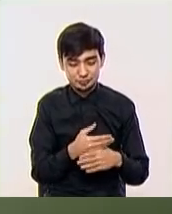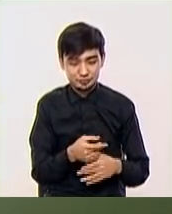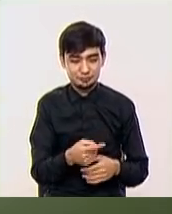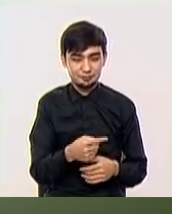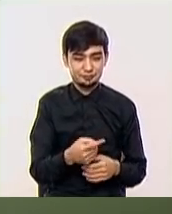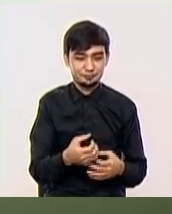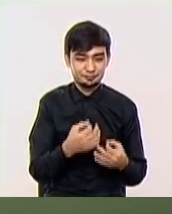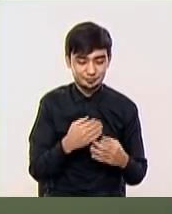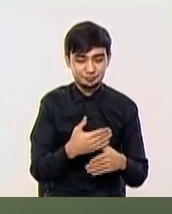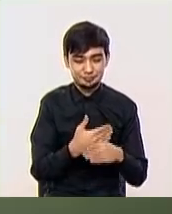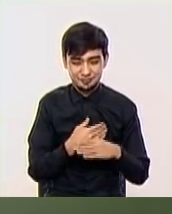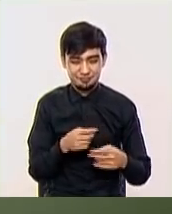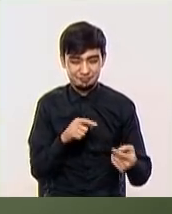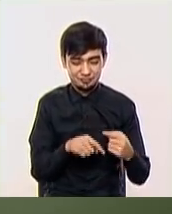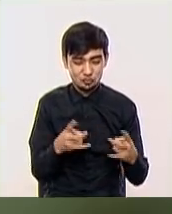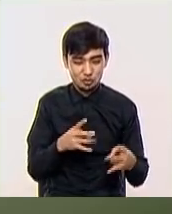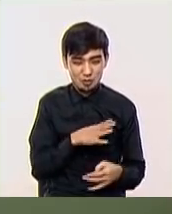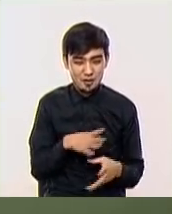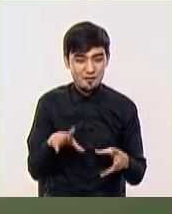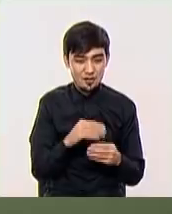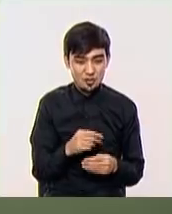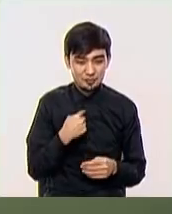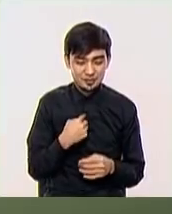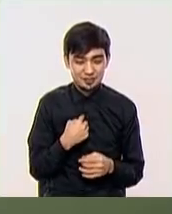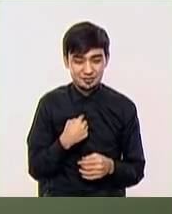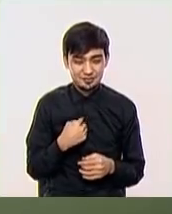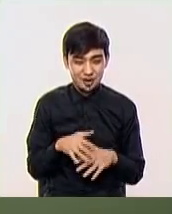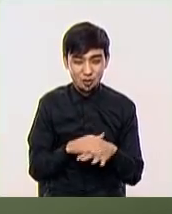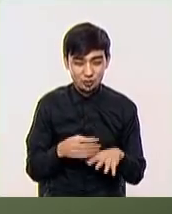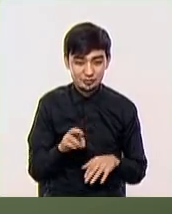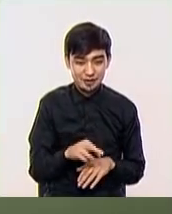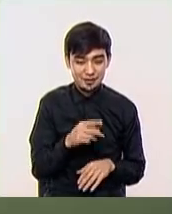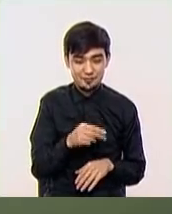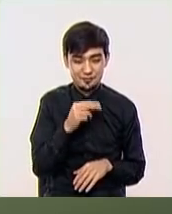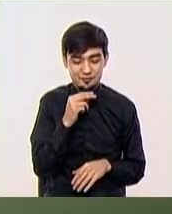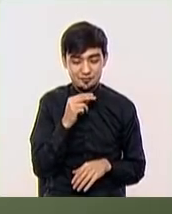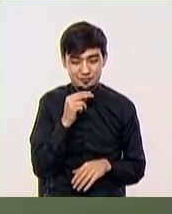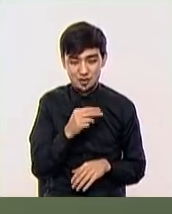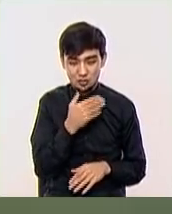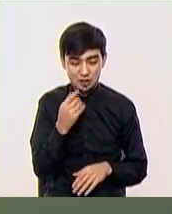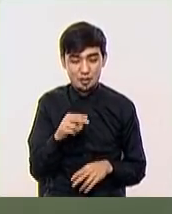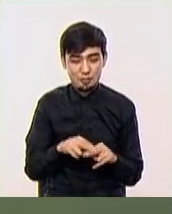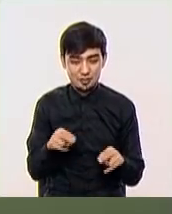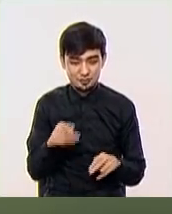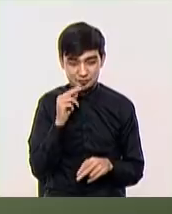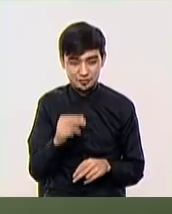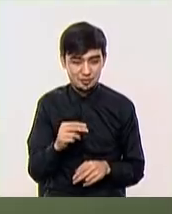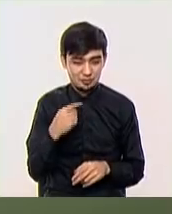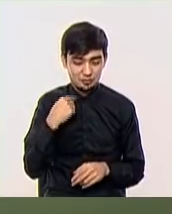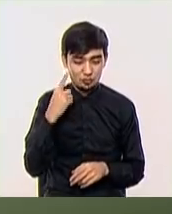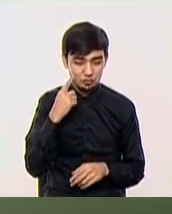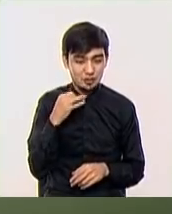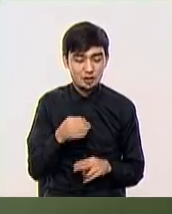kantardagı bolgan okuygalardın ozun bäri bizim mına biz älümet, biz mına koğamnın kınası. Sonduktan partiyalardın da buna kınası bar dep